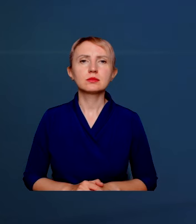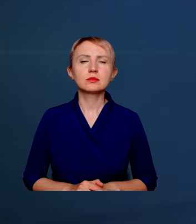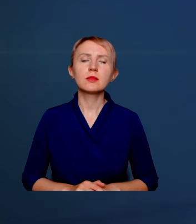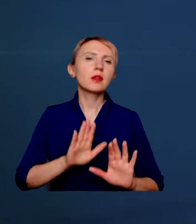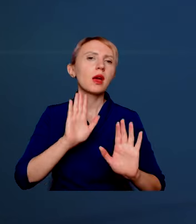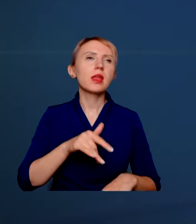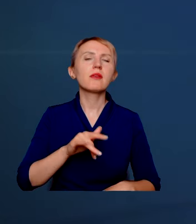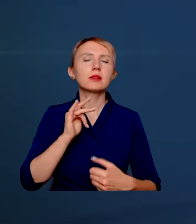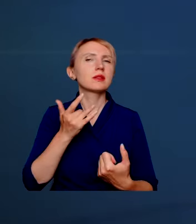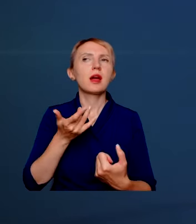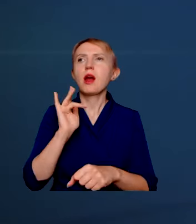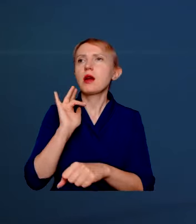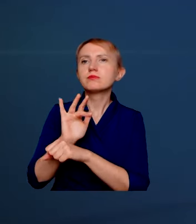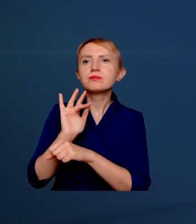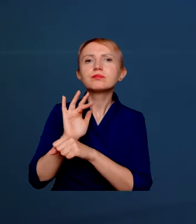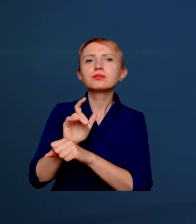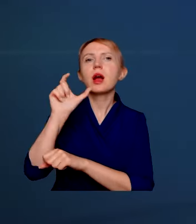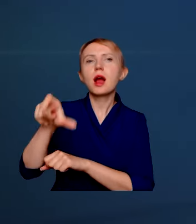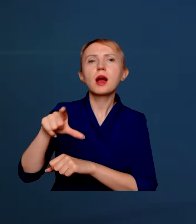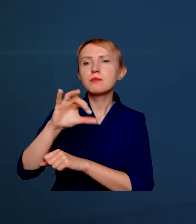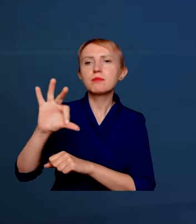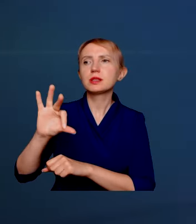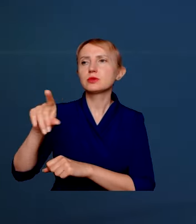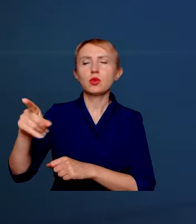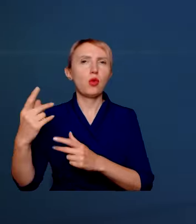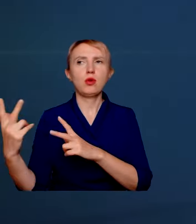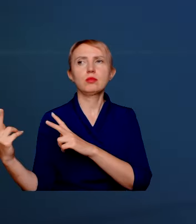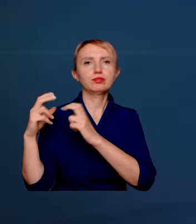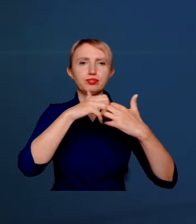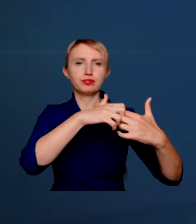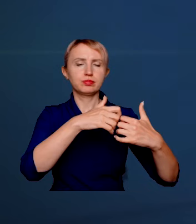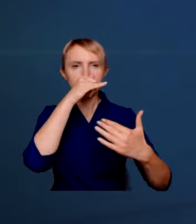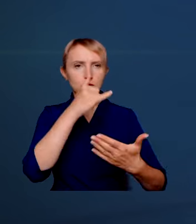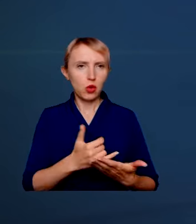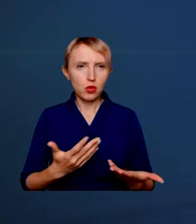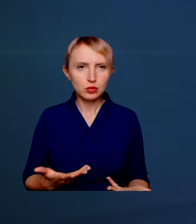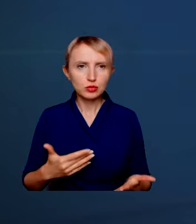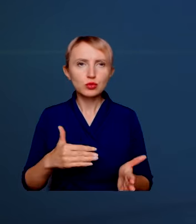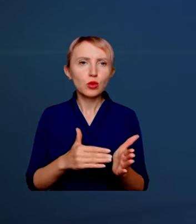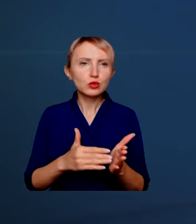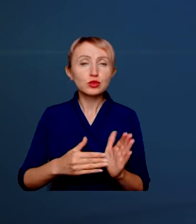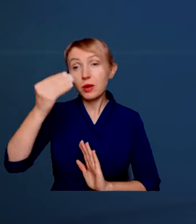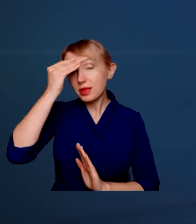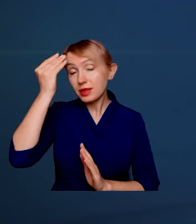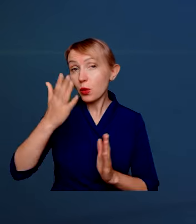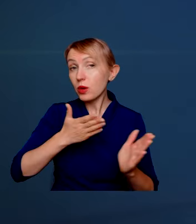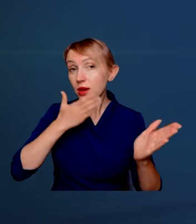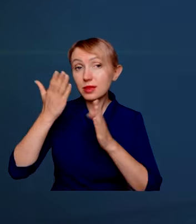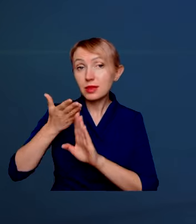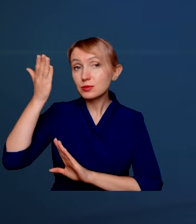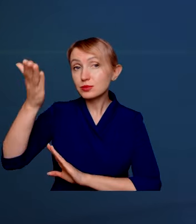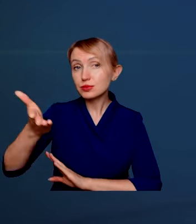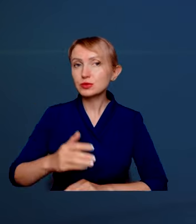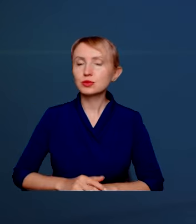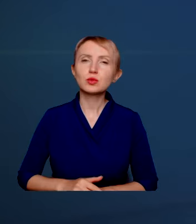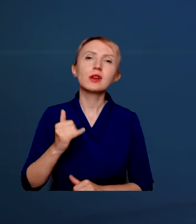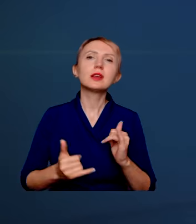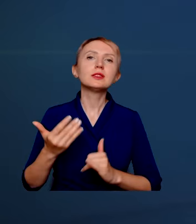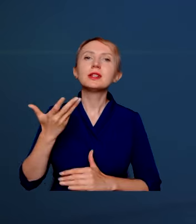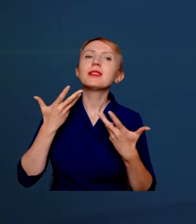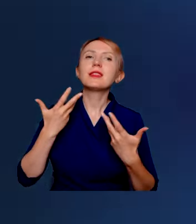pod swoim adresem odpierać. To trzeba z tego po prostu wyciągnąć wnioski, jeżeli nie chce się dopuścić do tego,